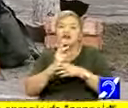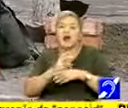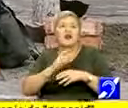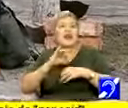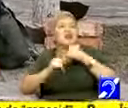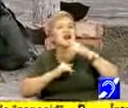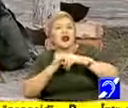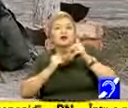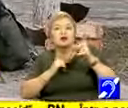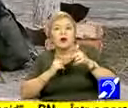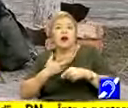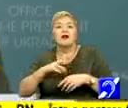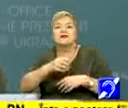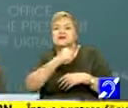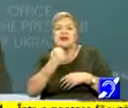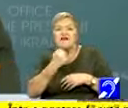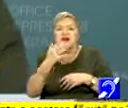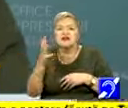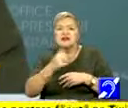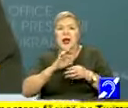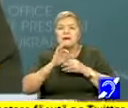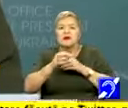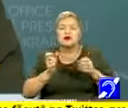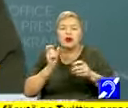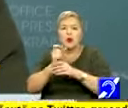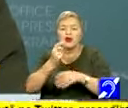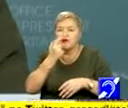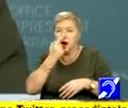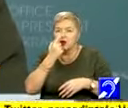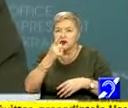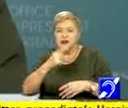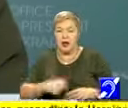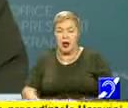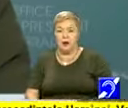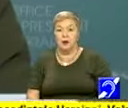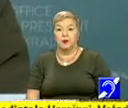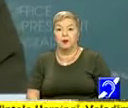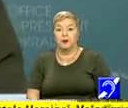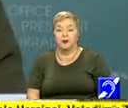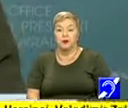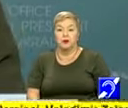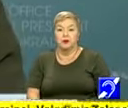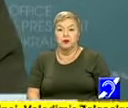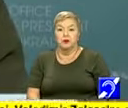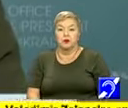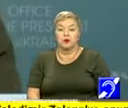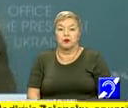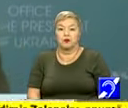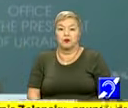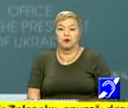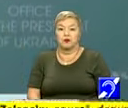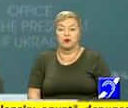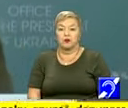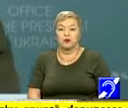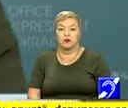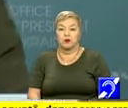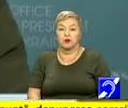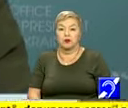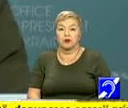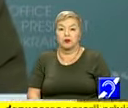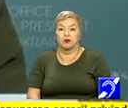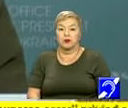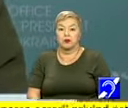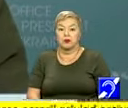înăsprească atitudinea față de Rusia. Цього лише за 4 доби внаслідок російських обстрілів